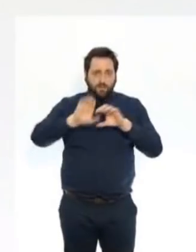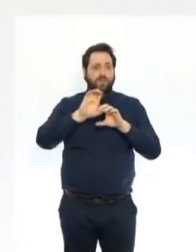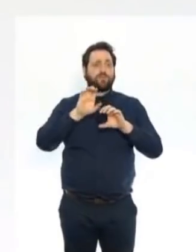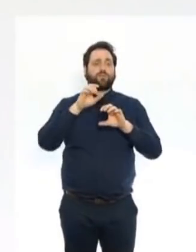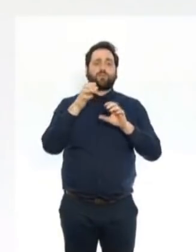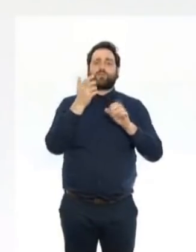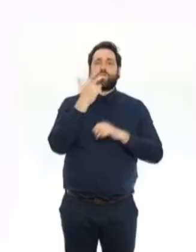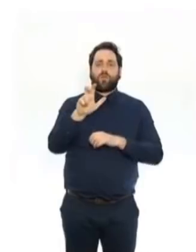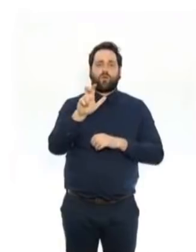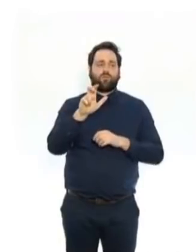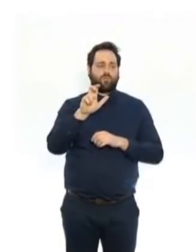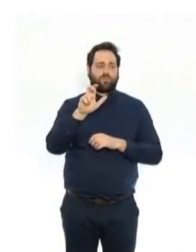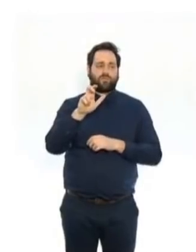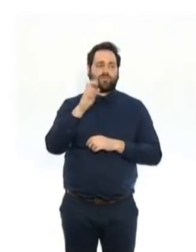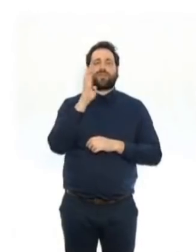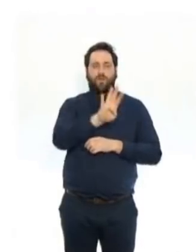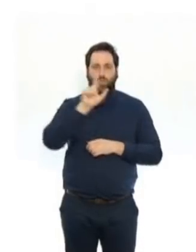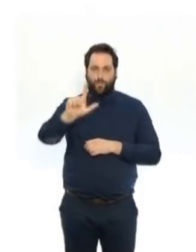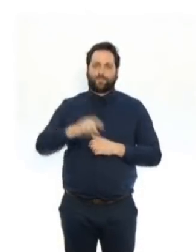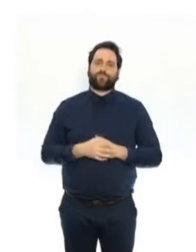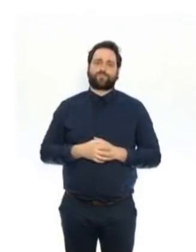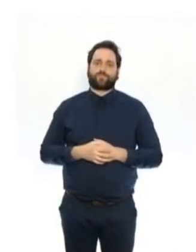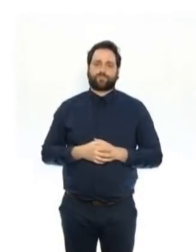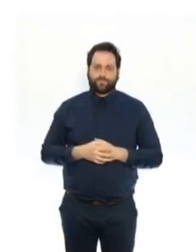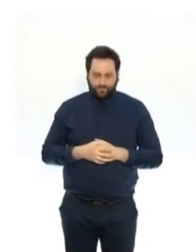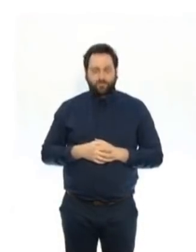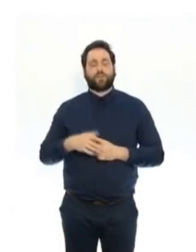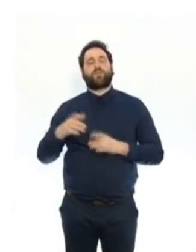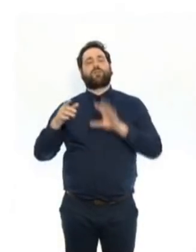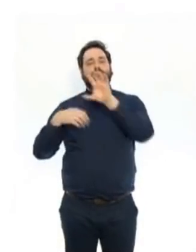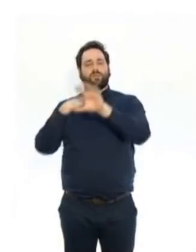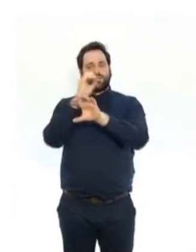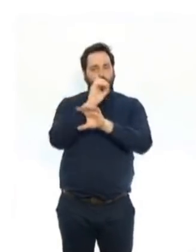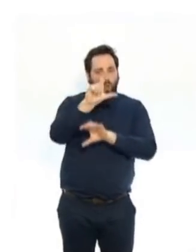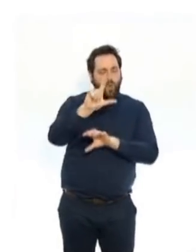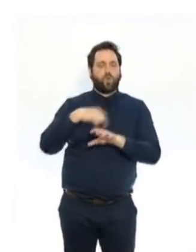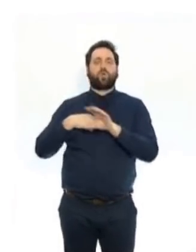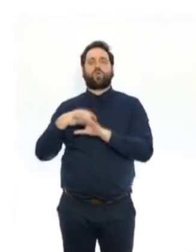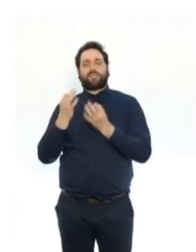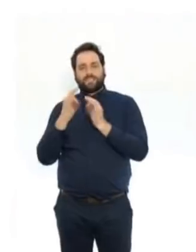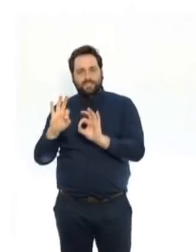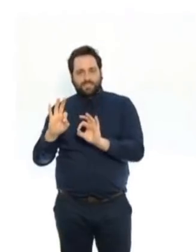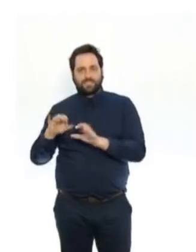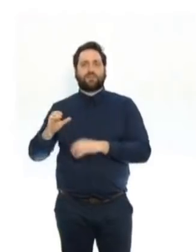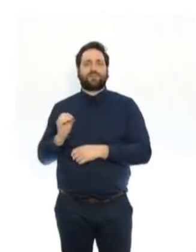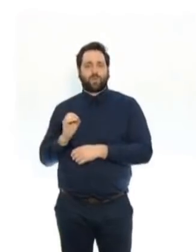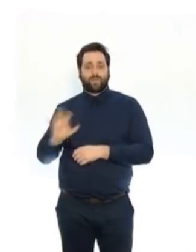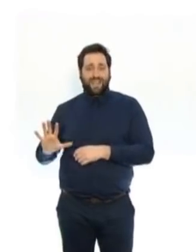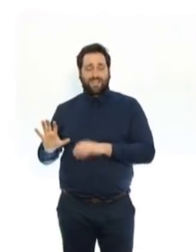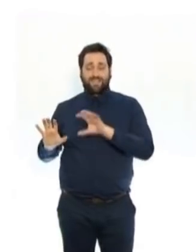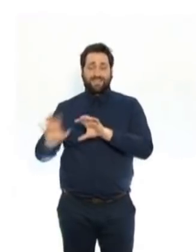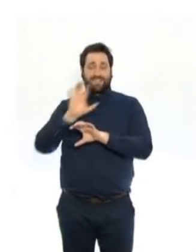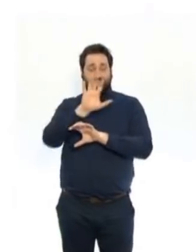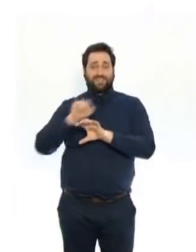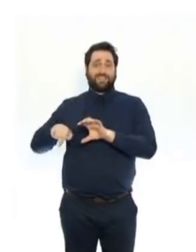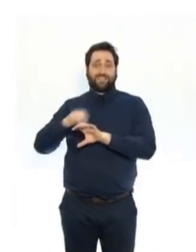trois autres départements, les Hautes-Alpes, l'Aisne et l'Aube, ont connu une progression telle depuis une